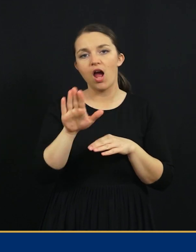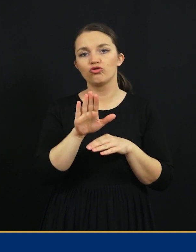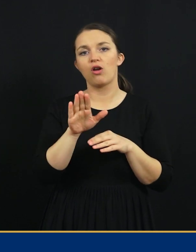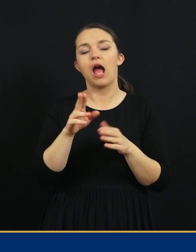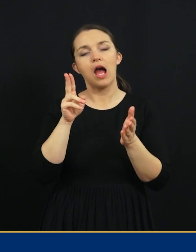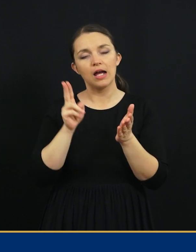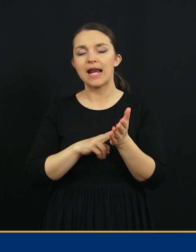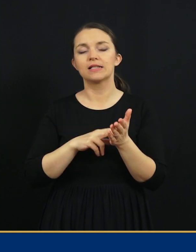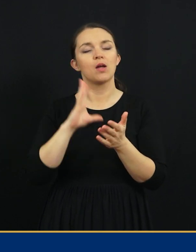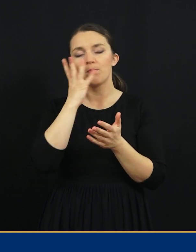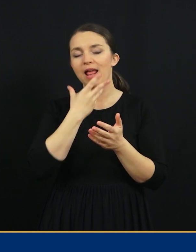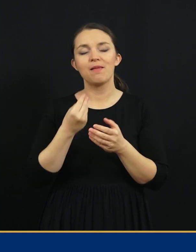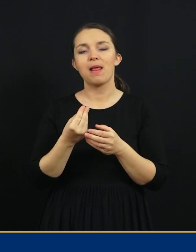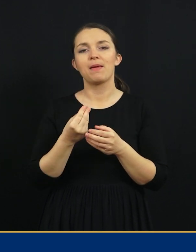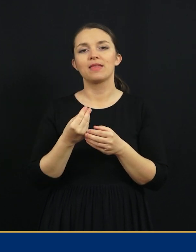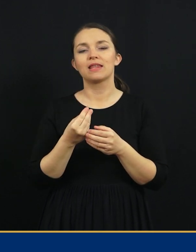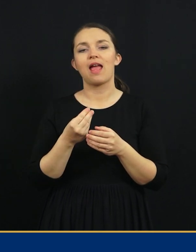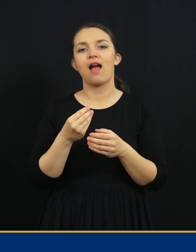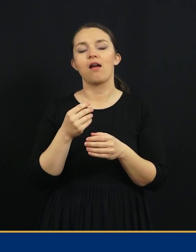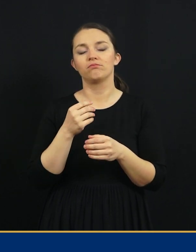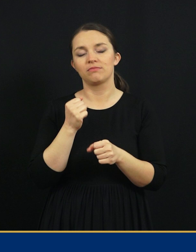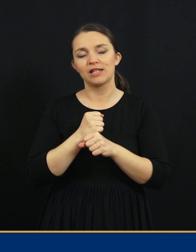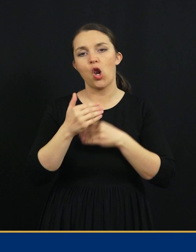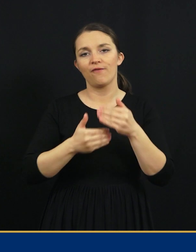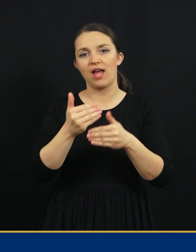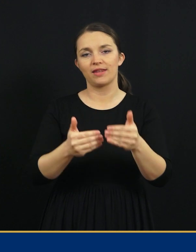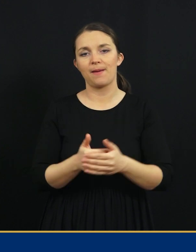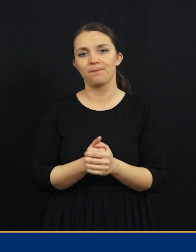vašega res plemenitega delovanja.